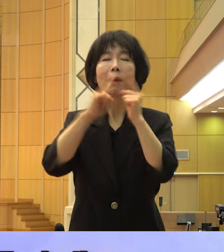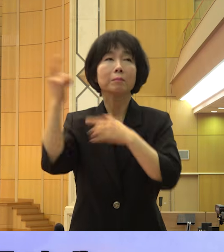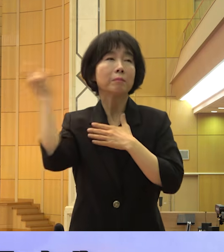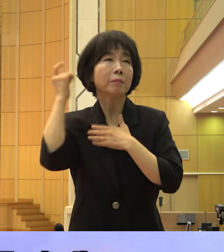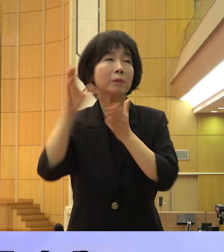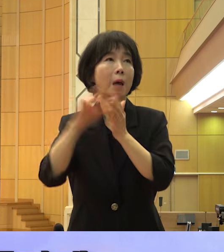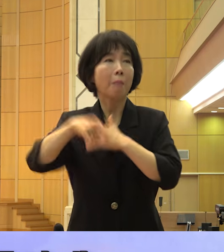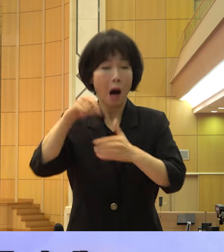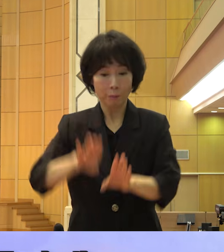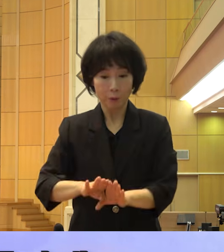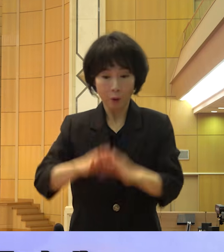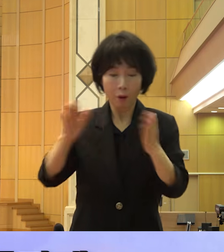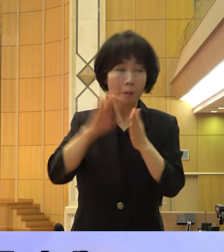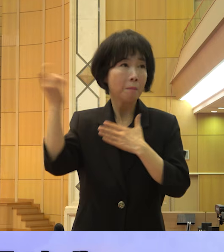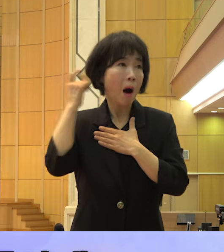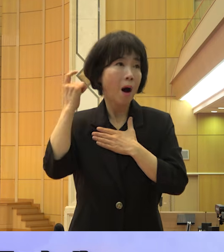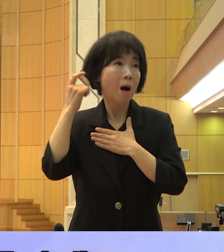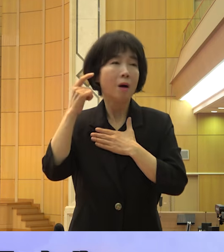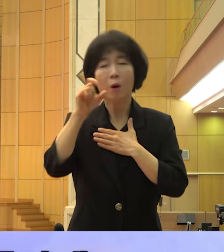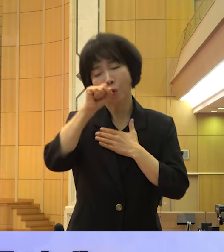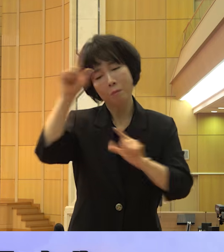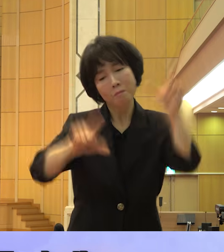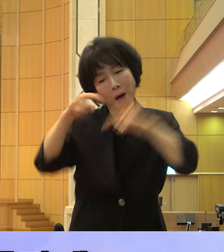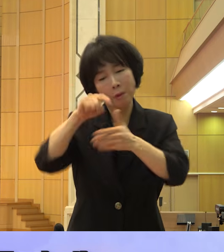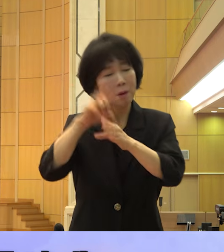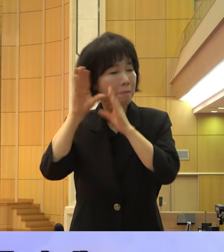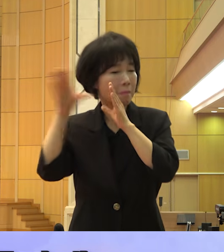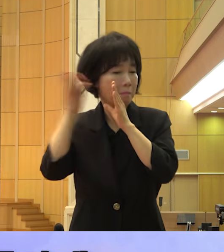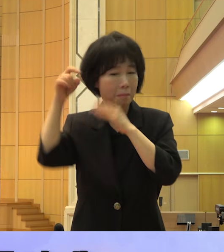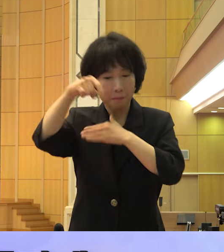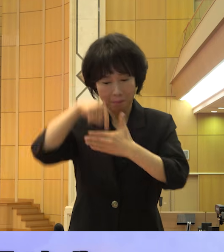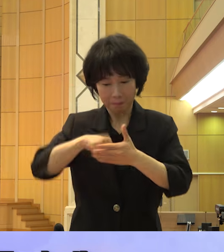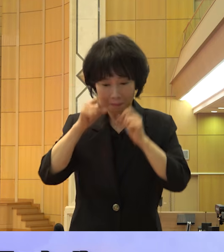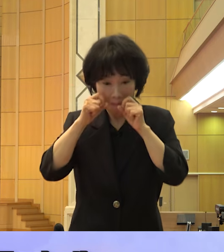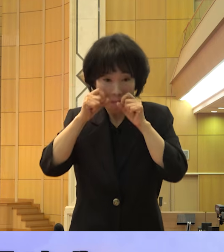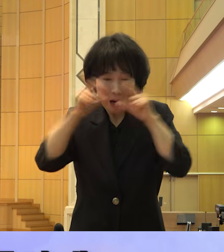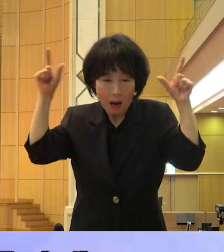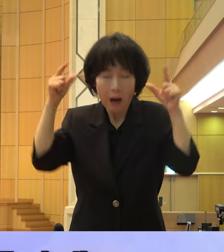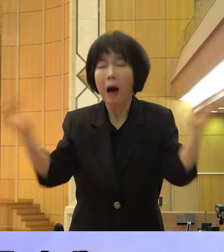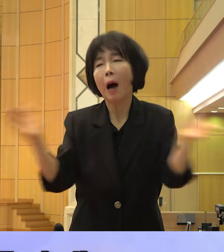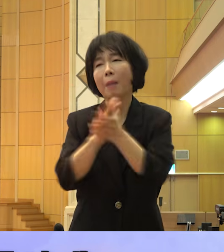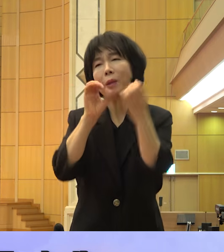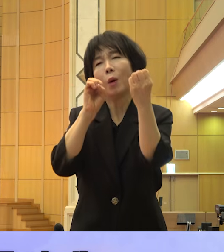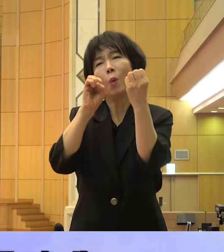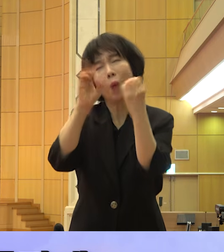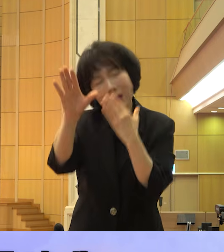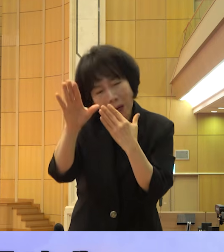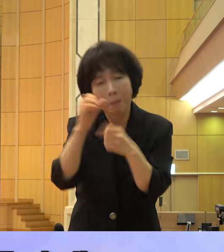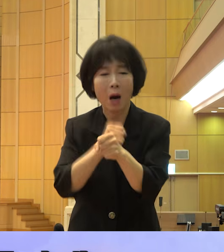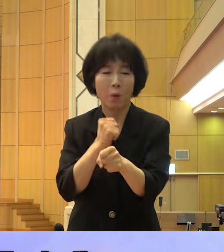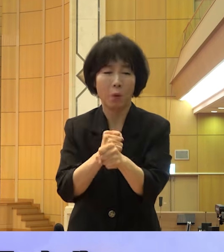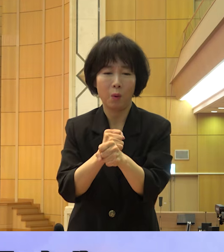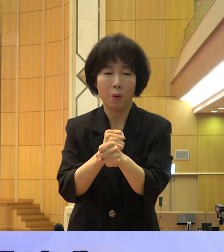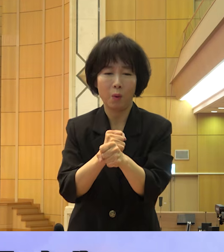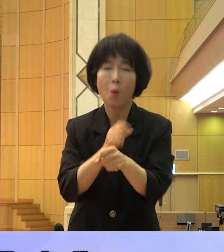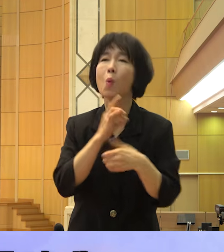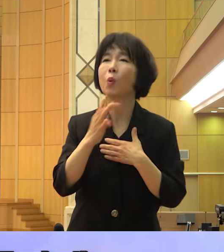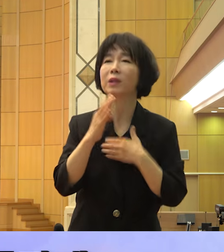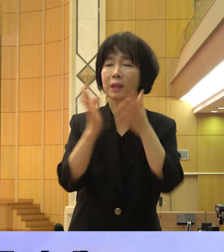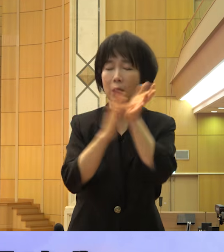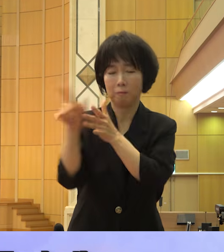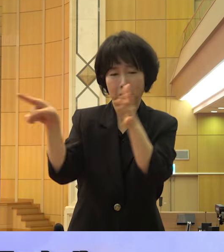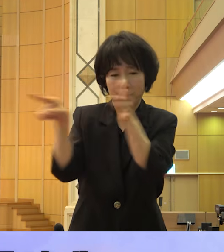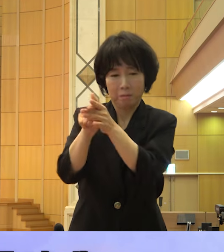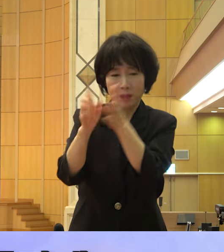들을 때 마음을 활짝 열고 착하고 좋은 마음으로 들음으로 말미암아 아멘으로 화답하게 해 주시옵시고, 오직 믿음의